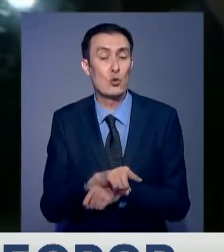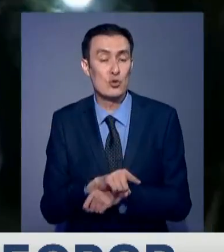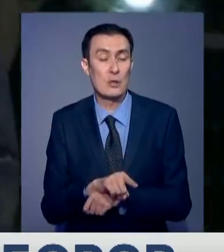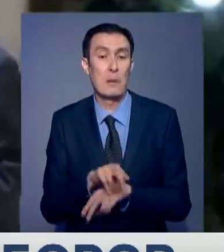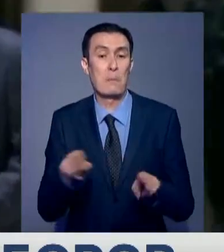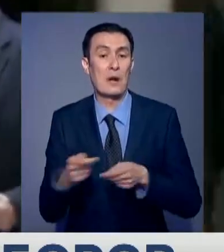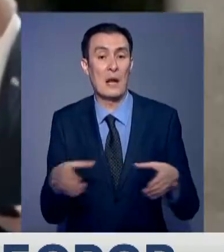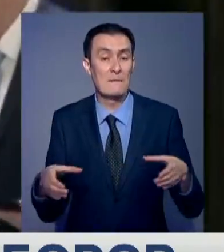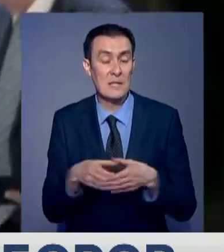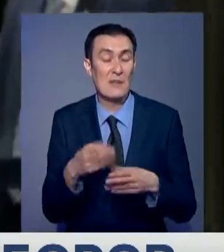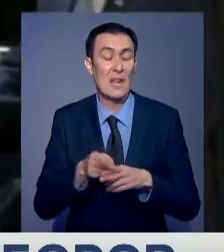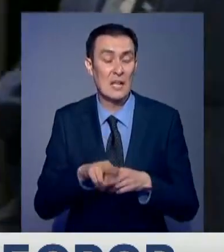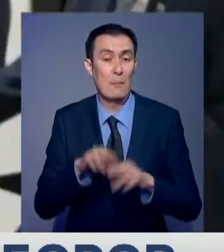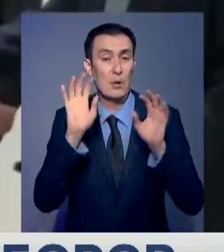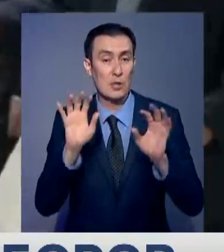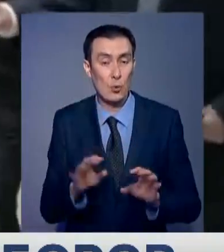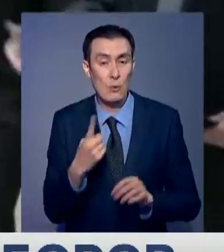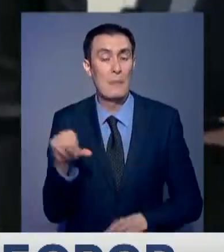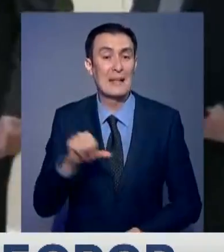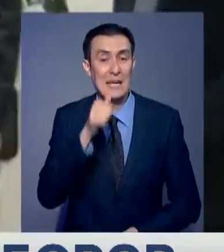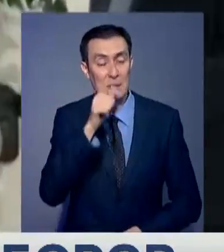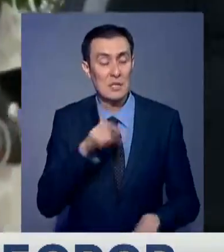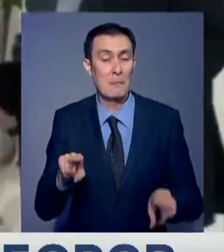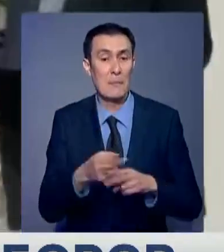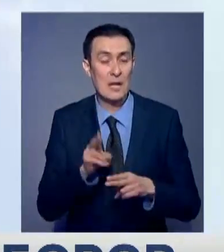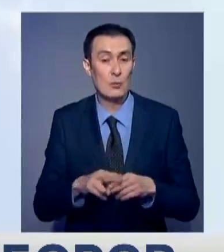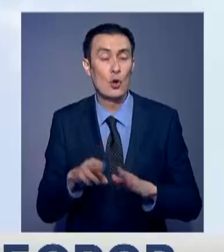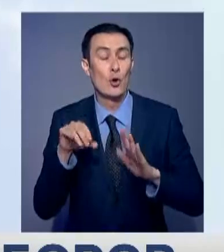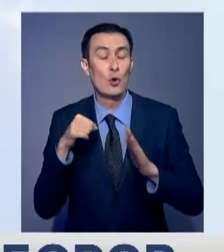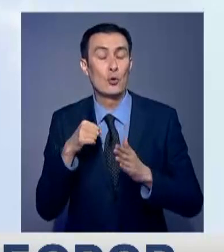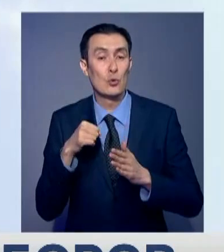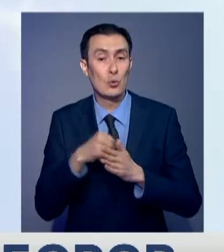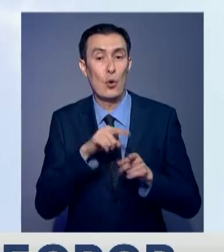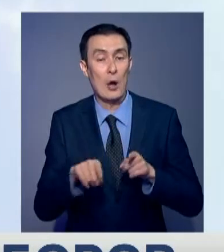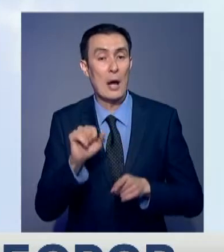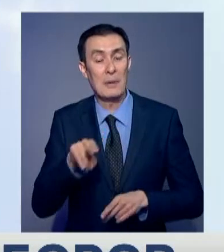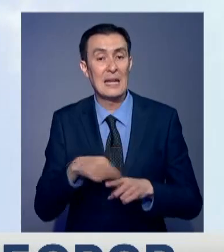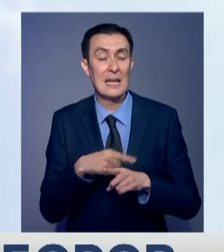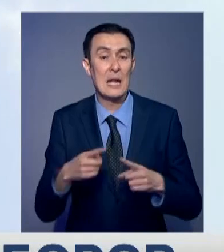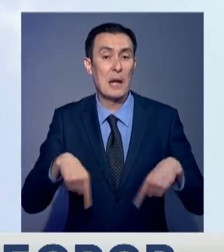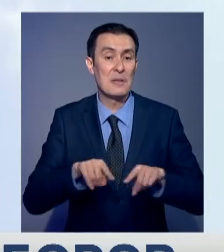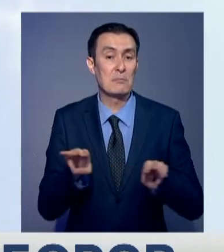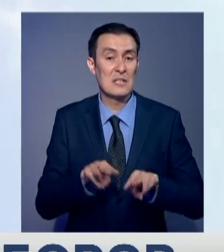формирование правительства. На это законом дается полтора месяца. Так что к концу апреля в Израиле или появится кабинет